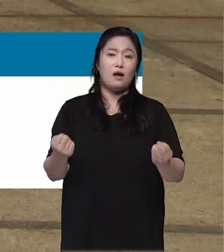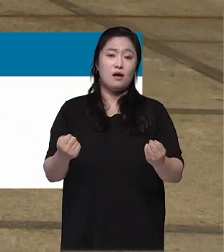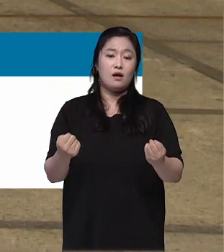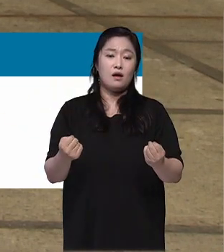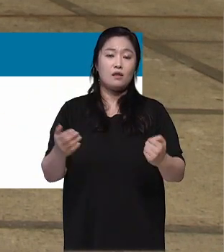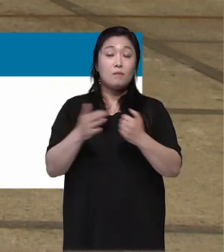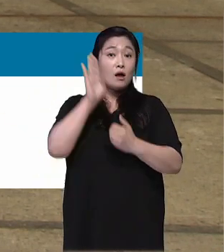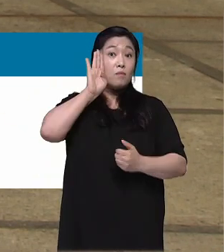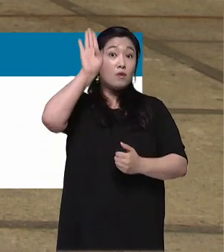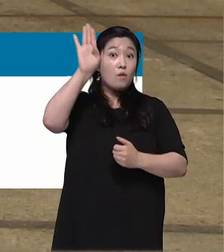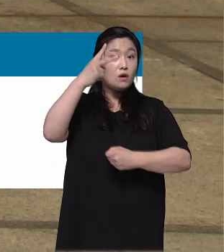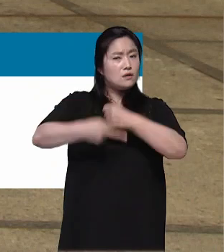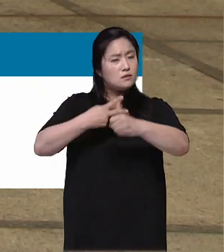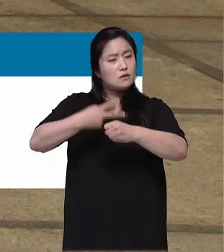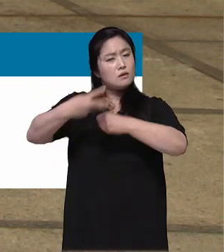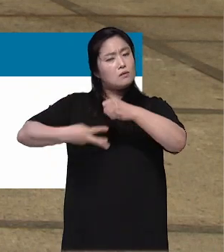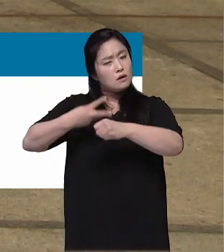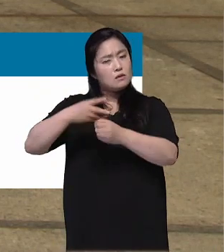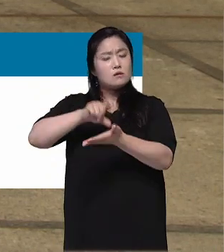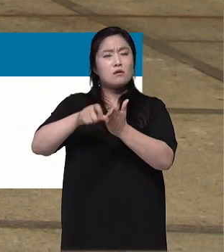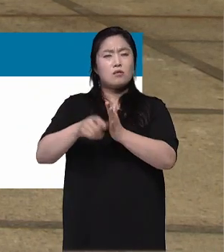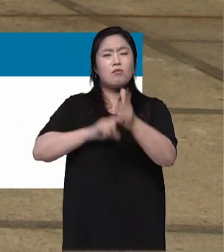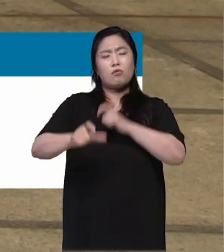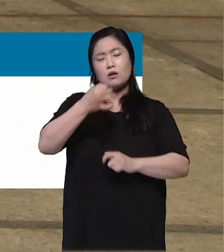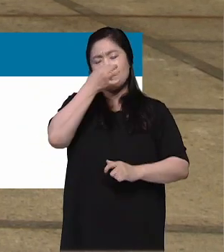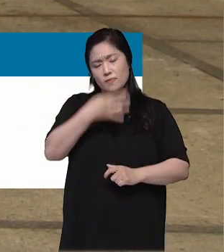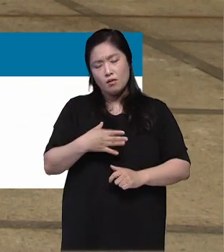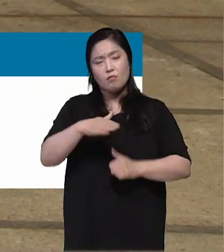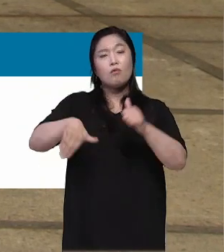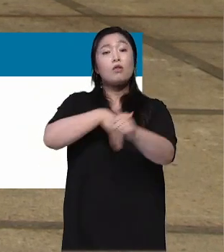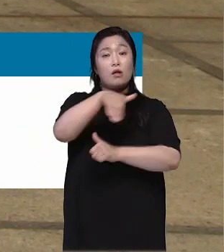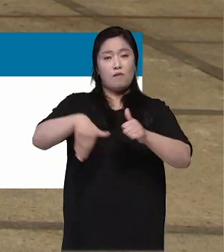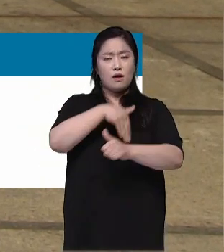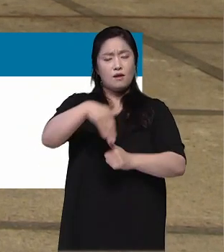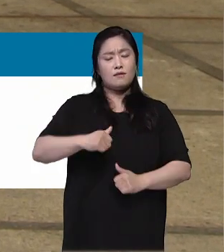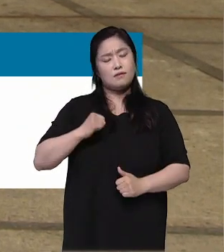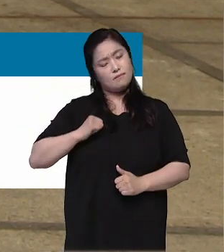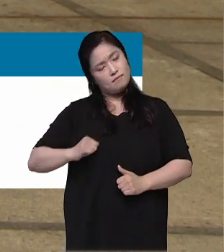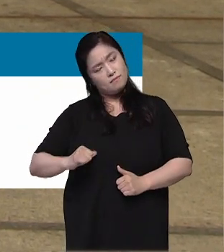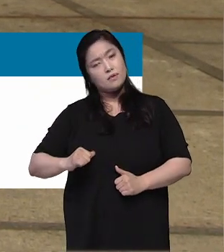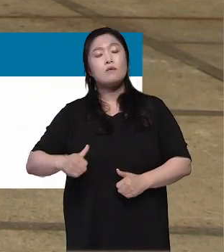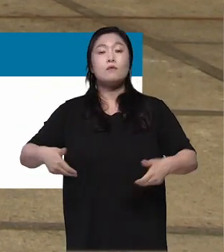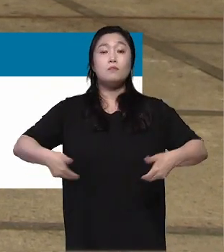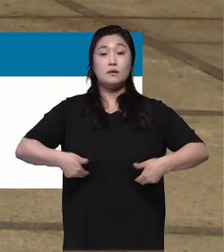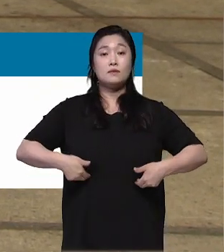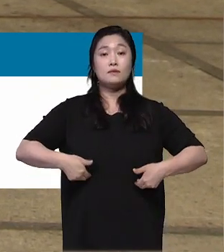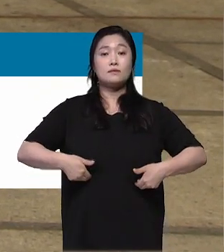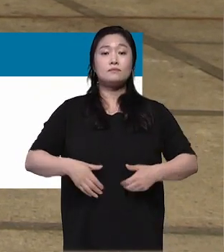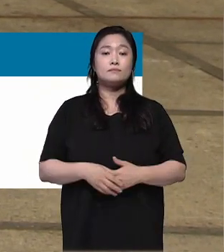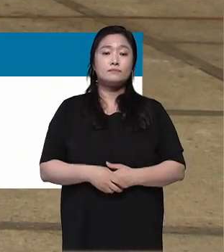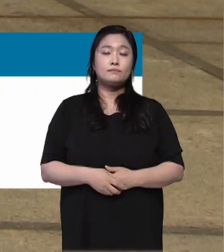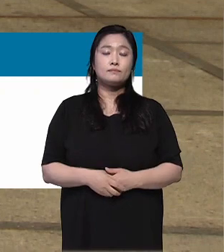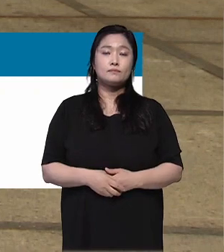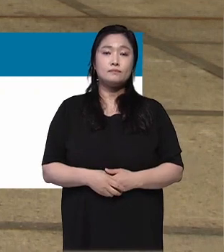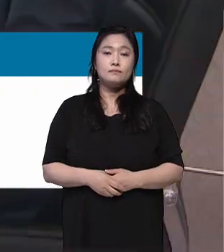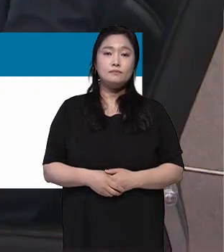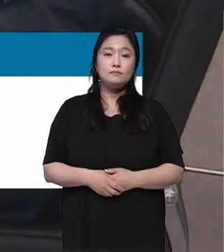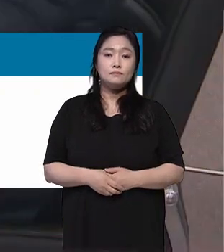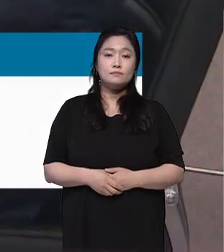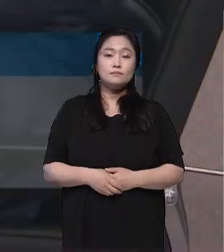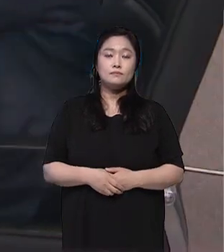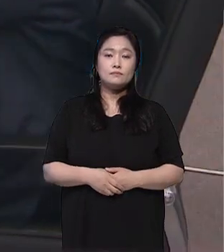지금 앞으로 우리가 체감 온도를 맞추려면 한 2년, 3년간은 우리가 더 힘든 고비를 더 넘어야